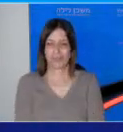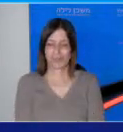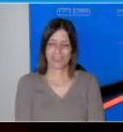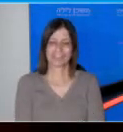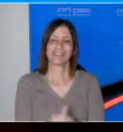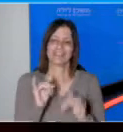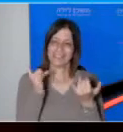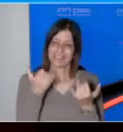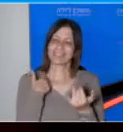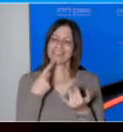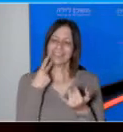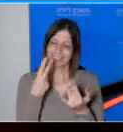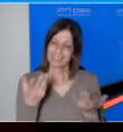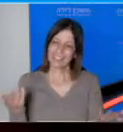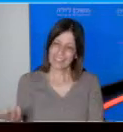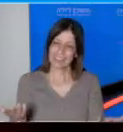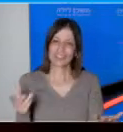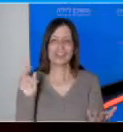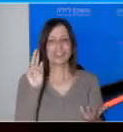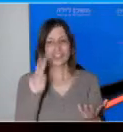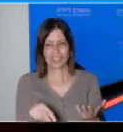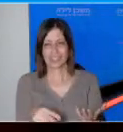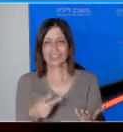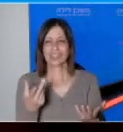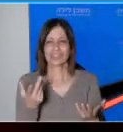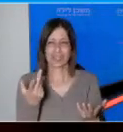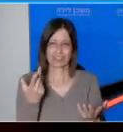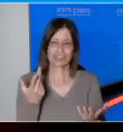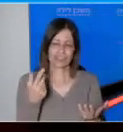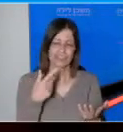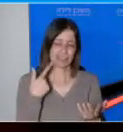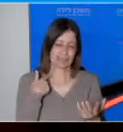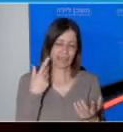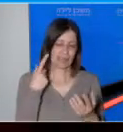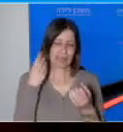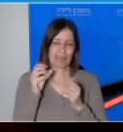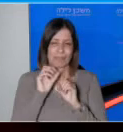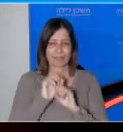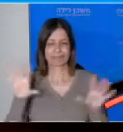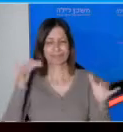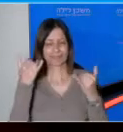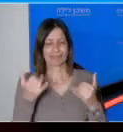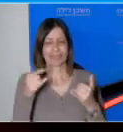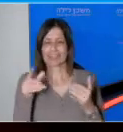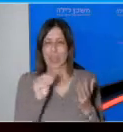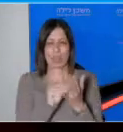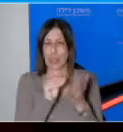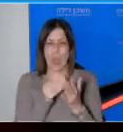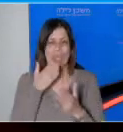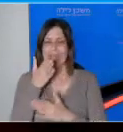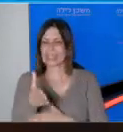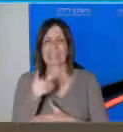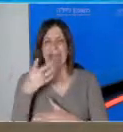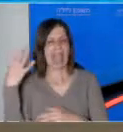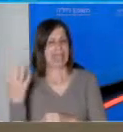כן, גם בוא נראה, אתה יודע, יש בז, ובז זה בריא, אבל בז זה עדיין לא מבטח כניסה להצלחה